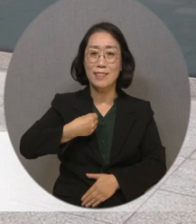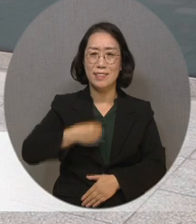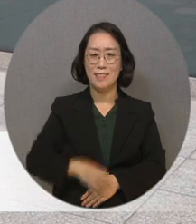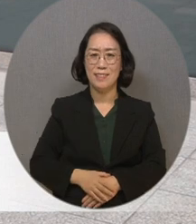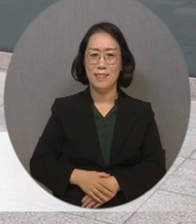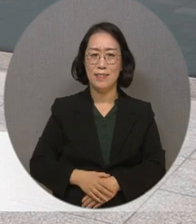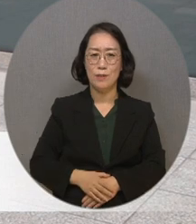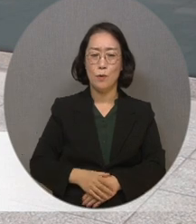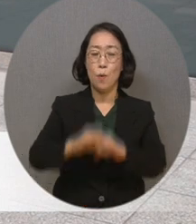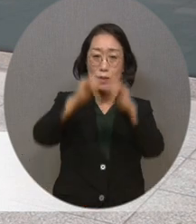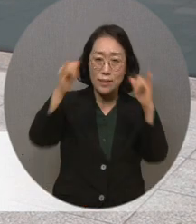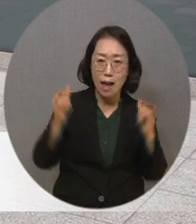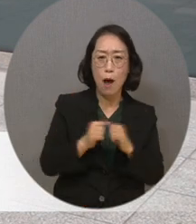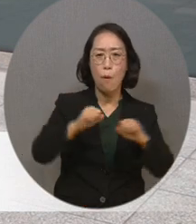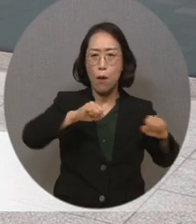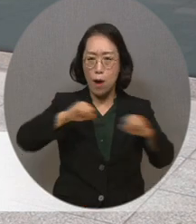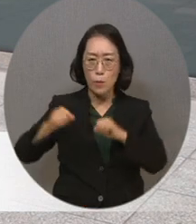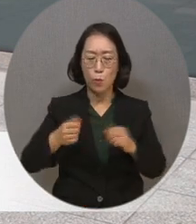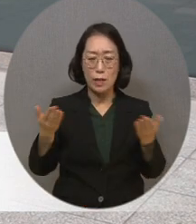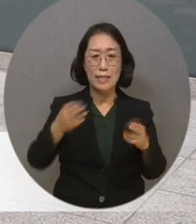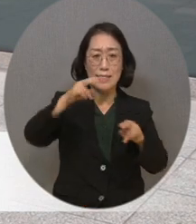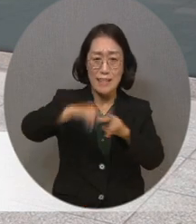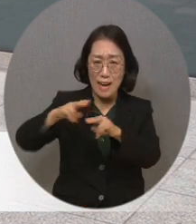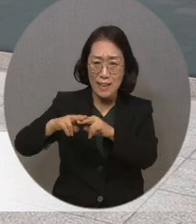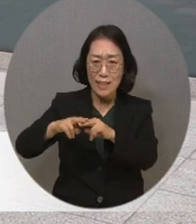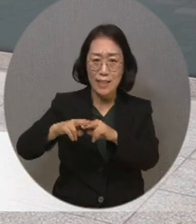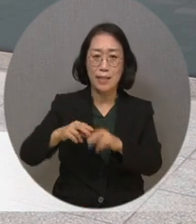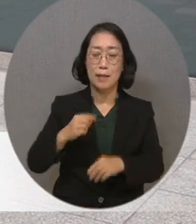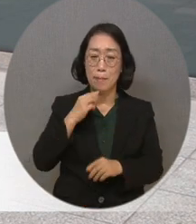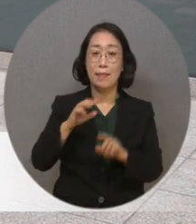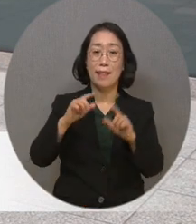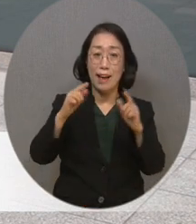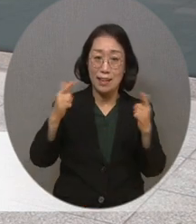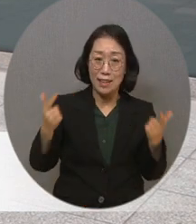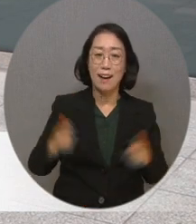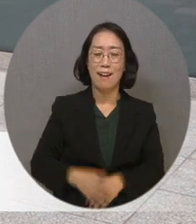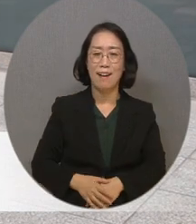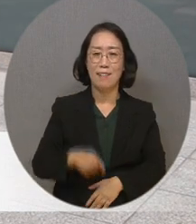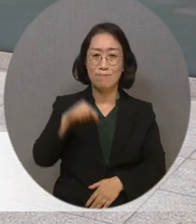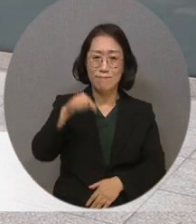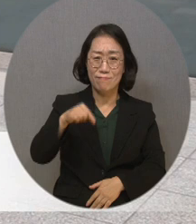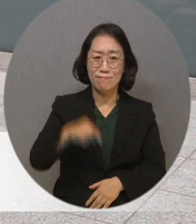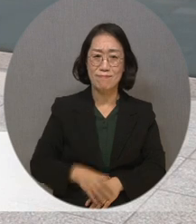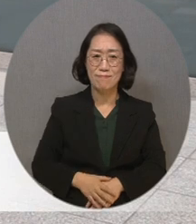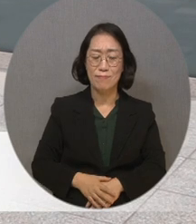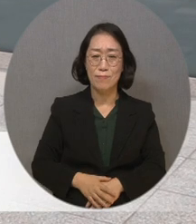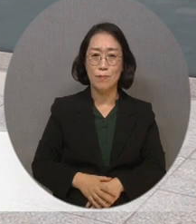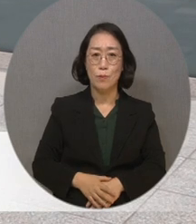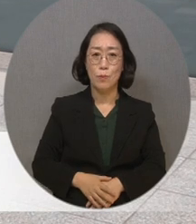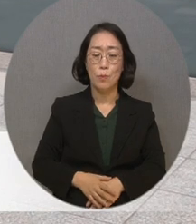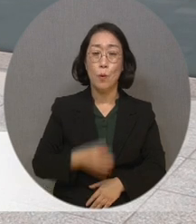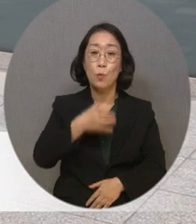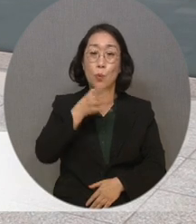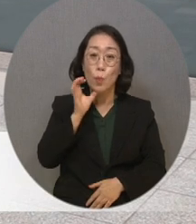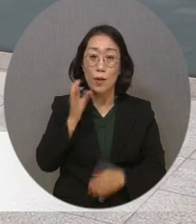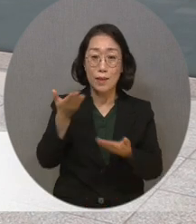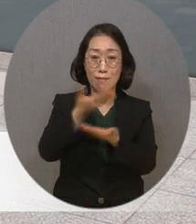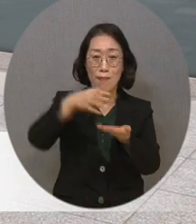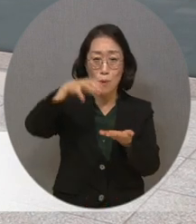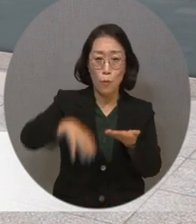어르신들의 그 사회 활동 일자리 창출했습니다. 그래서 많은 일자리를 창출을 하겠고 경로당도